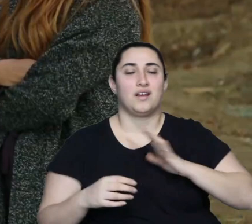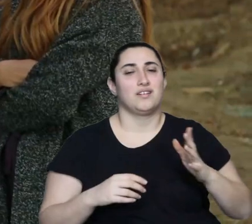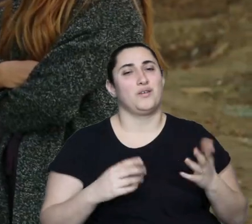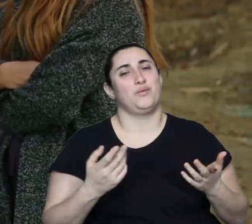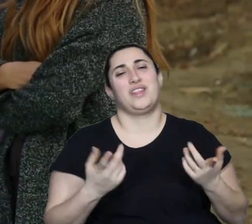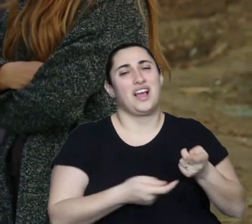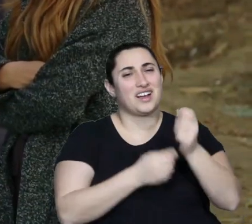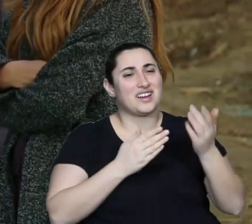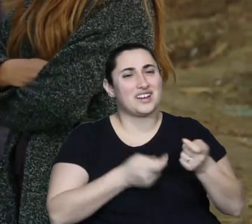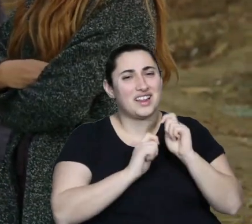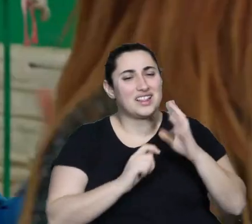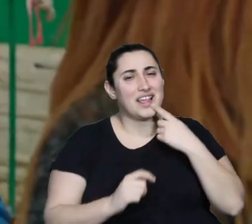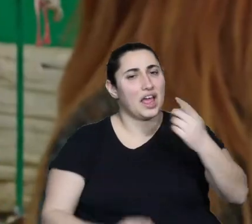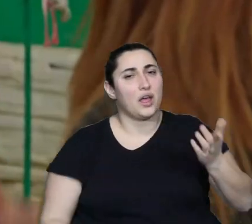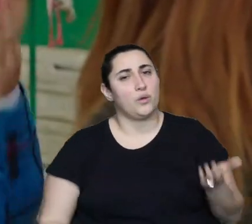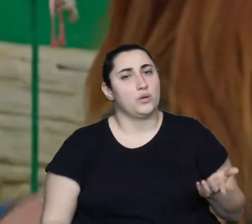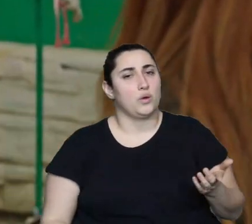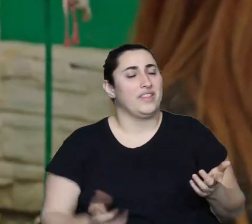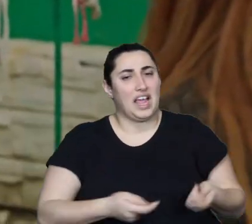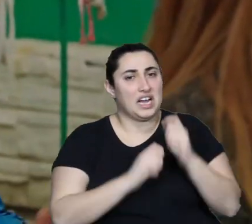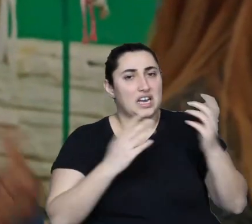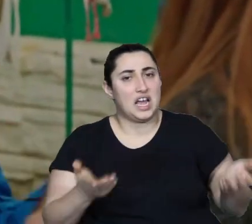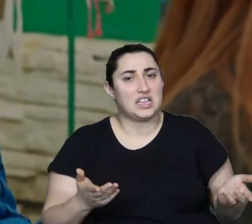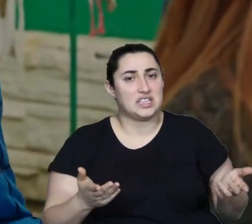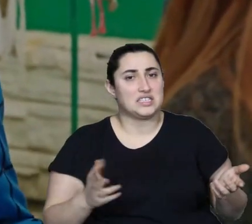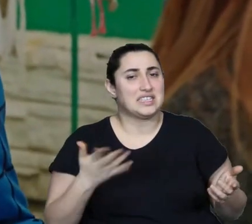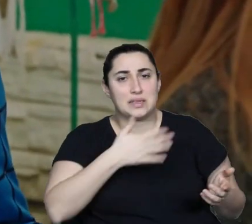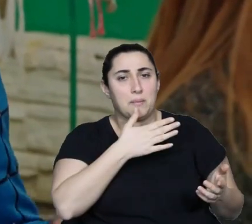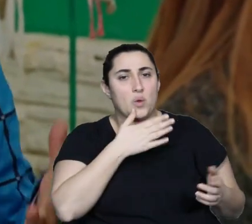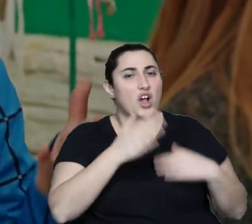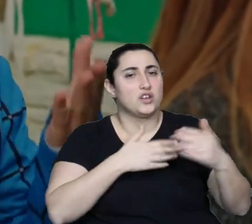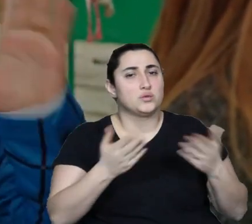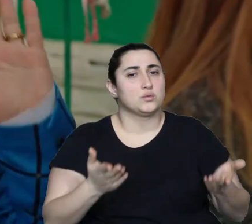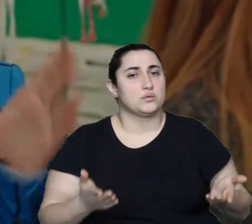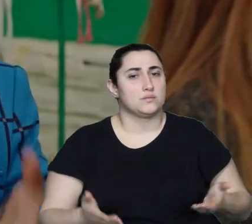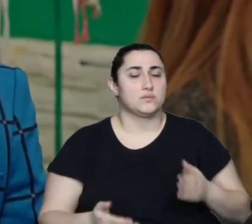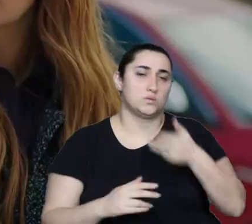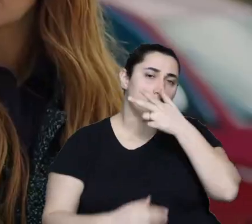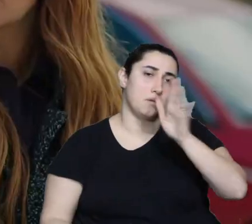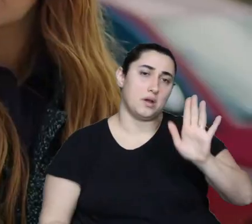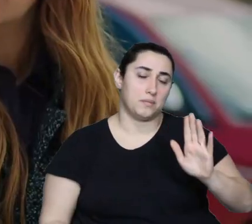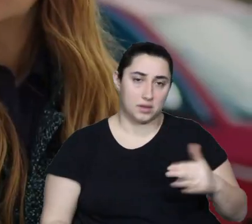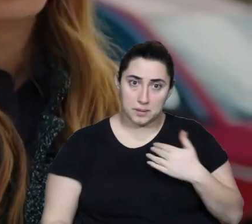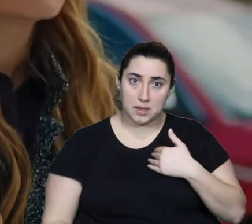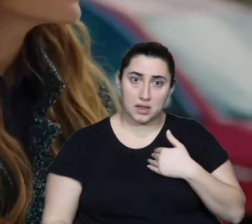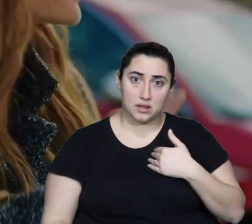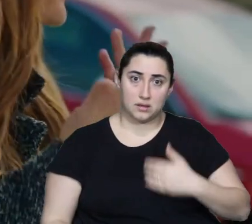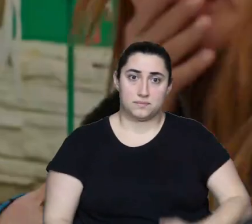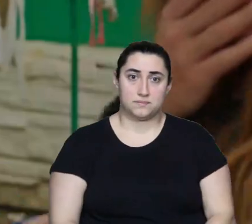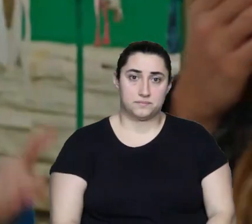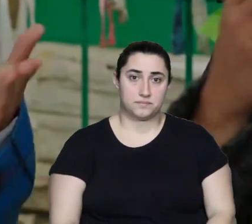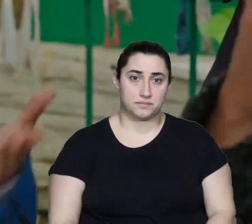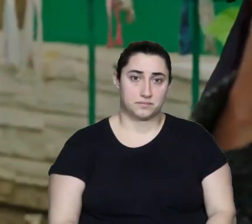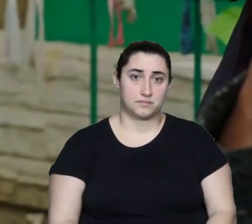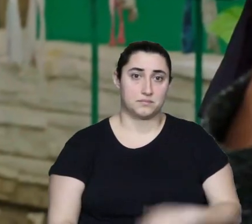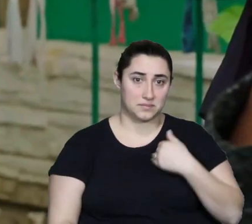ne kredisi? Nereden çıkarıyorsun sen? Ne kredisi? Nasıl bilmiş beni yakarışıyorsun ya? Kusura bakma, yani ben... Biz